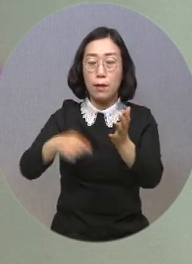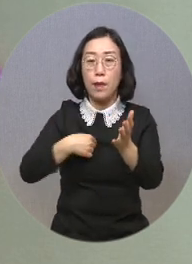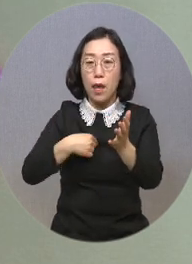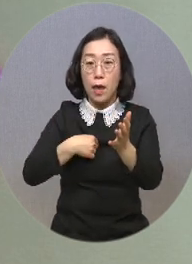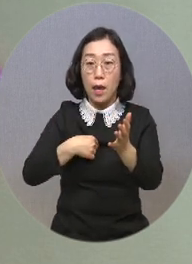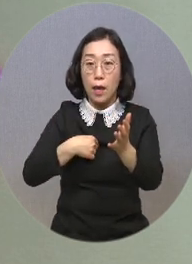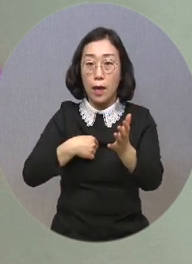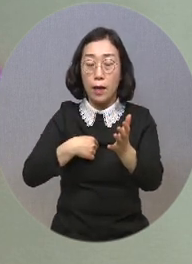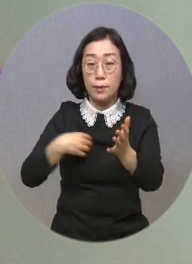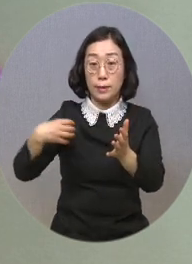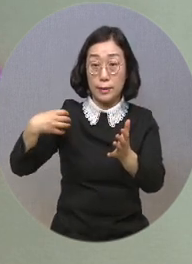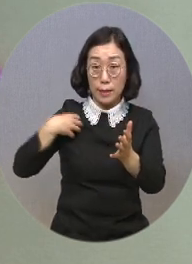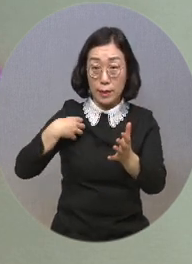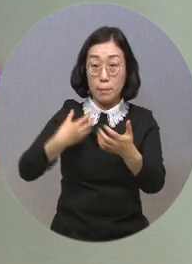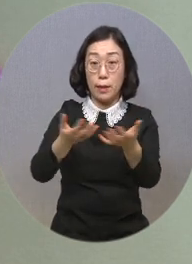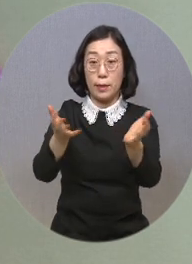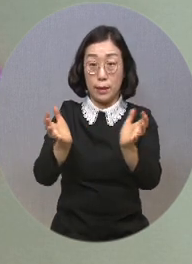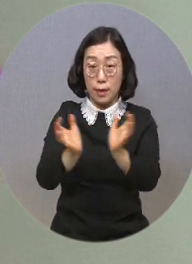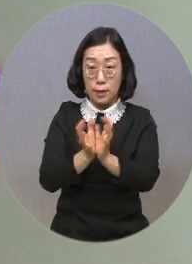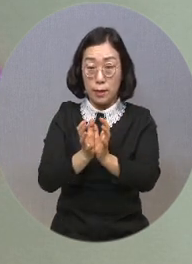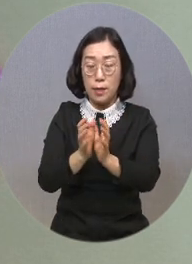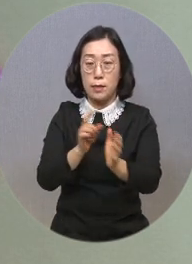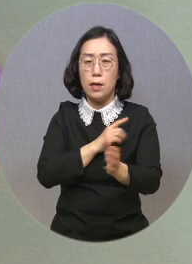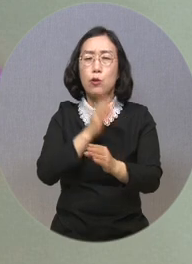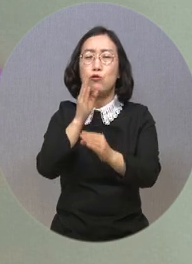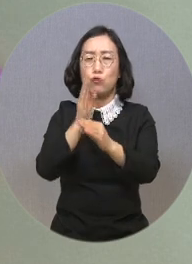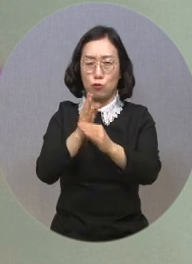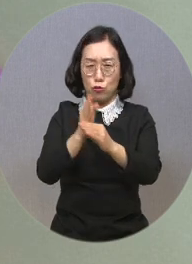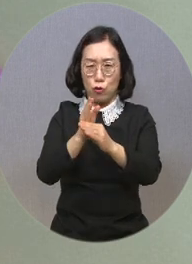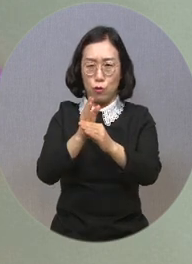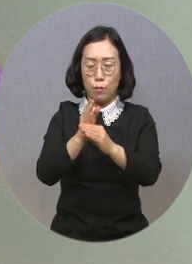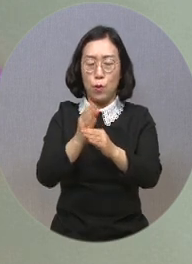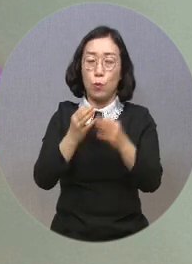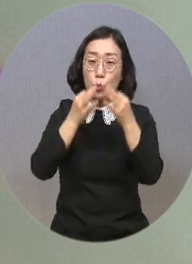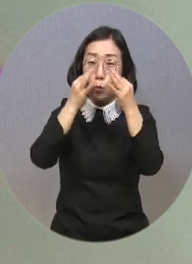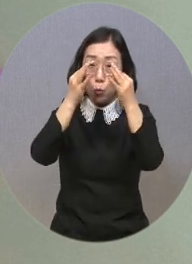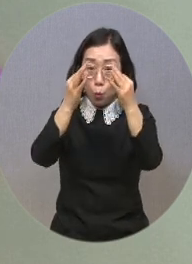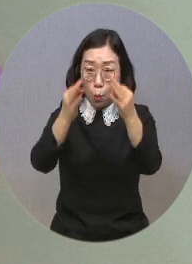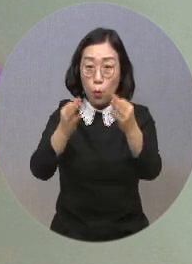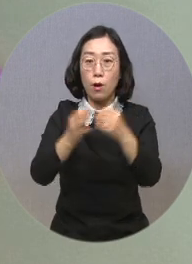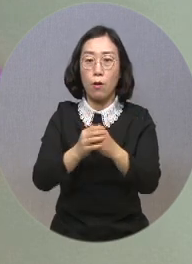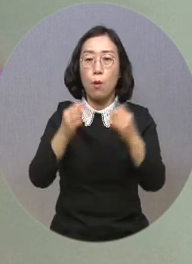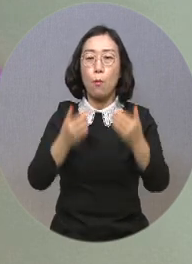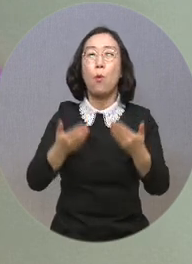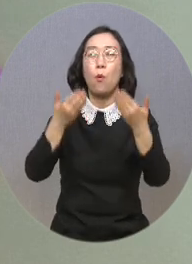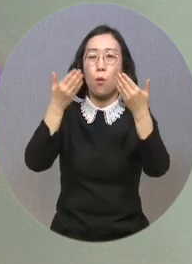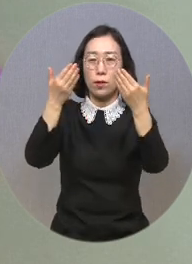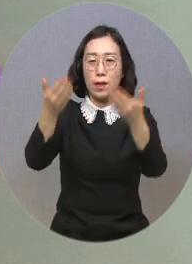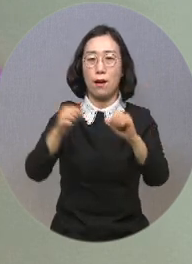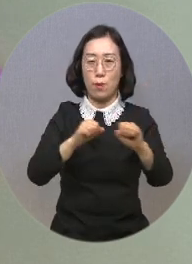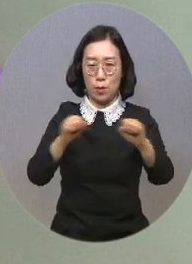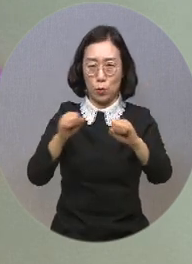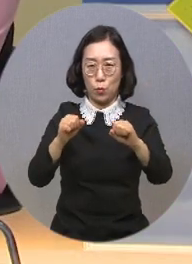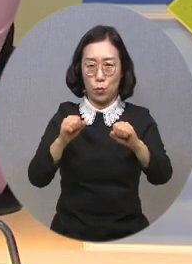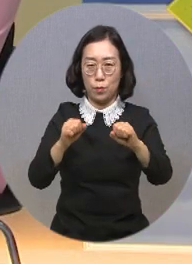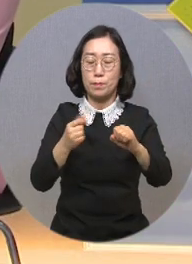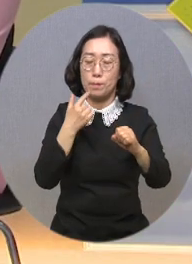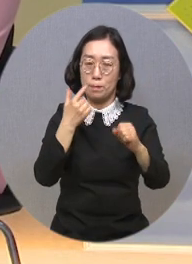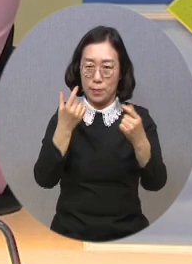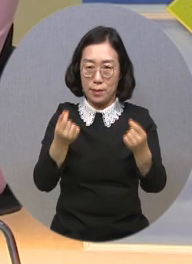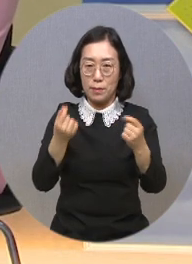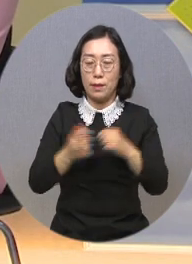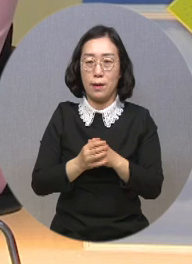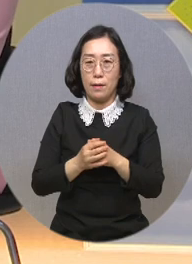그 단체가 가장 제가 중점적으로 지금 심혈을 기울이는 그런 봉사의 어떤 단체가 아닌가 생각하고